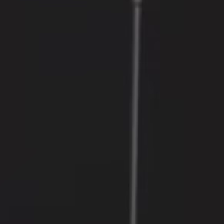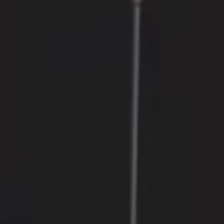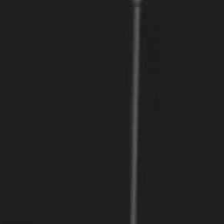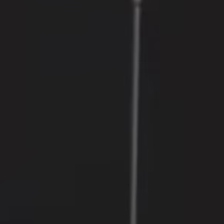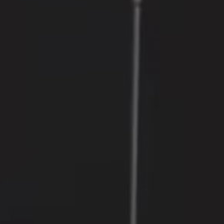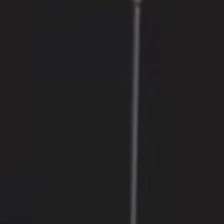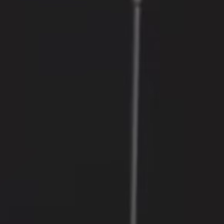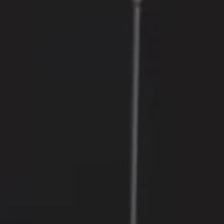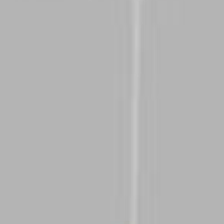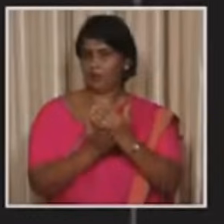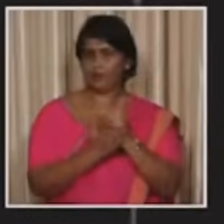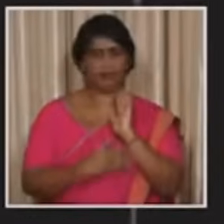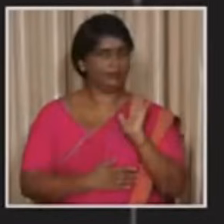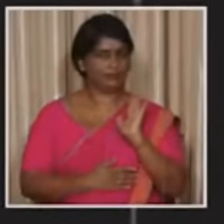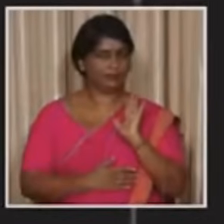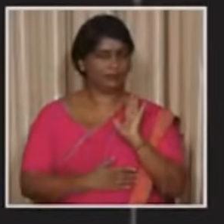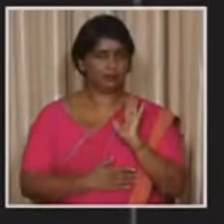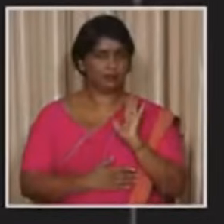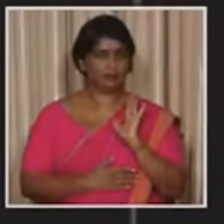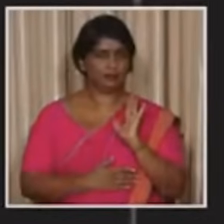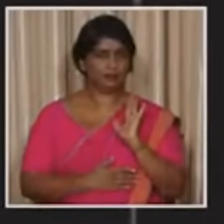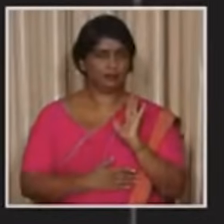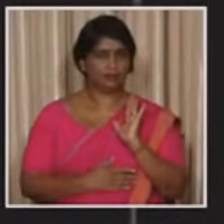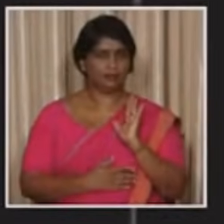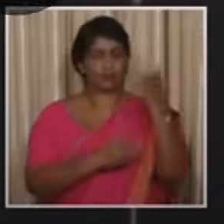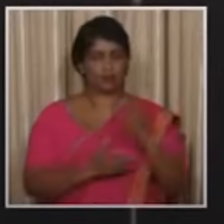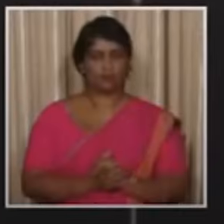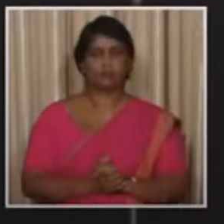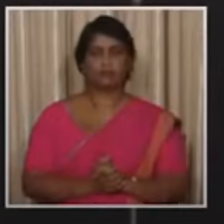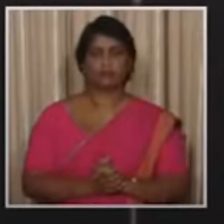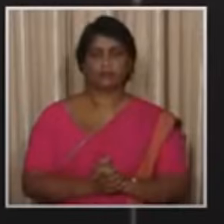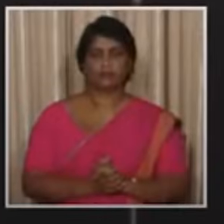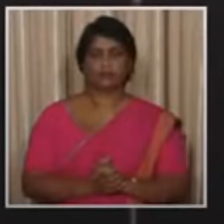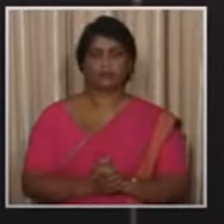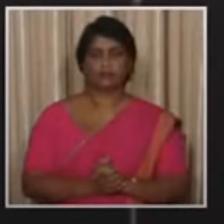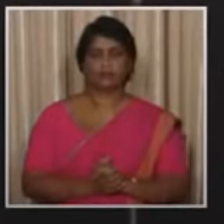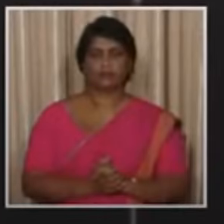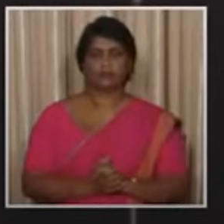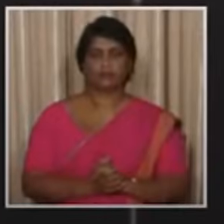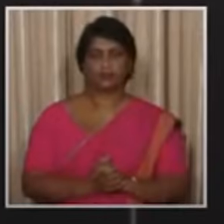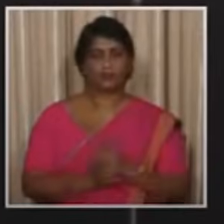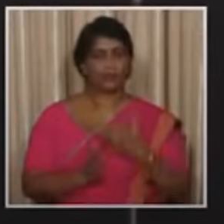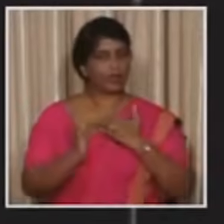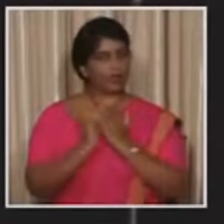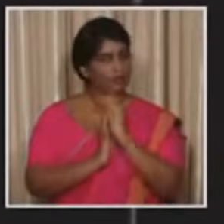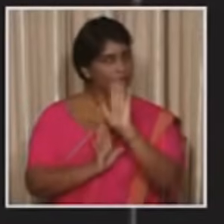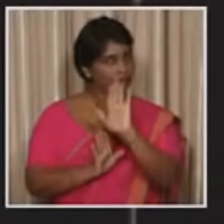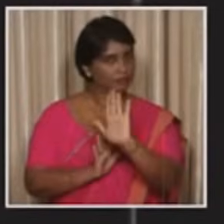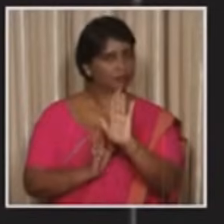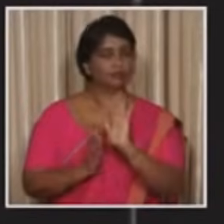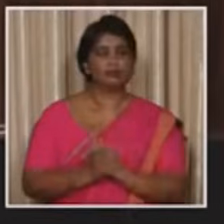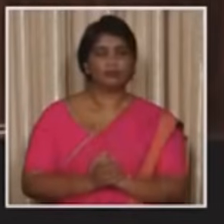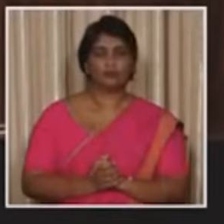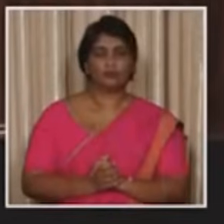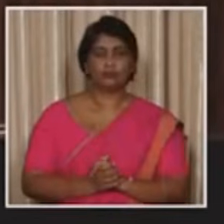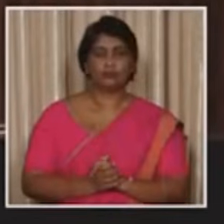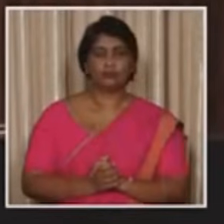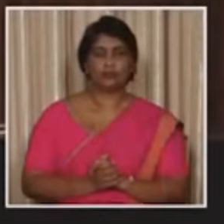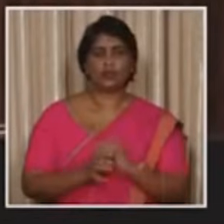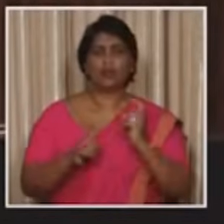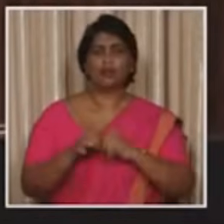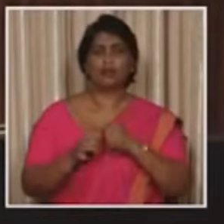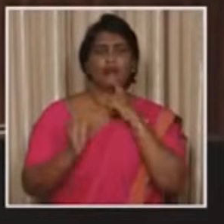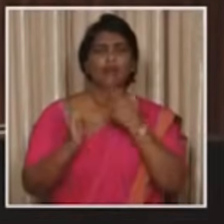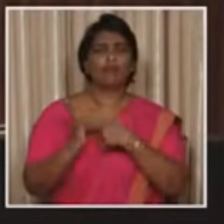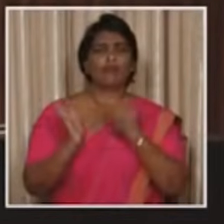ආයතනයක් නැහැ කරු කතානායකතුමා. එන්න ඔච්චර වටයක් යන්න. හරි. ඔව් මට වරප්‍රසාද ප්‍රශ්නෙට ඉඩ දෙන්න ගන්න. ඉතින් ඔබතුමාගේ වරප්‍රසාද ප්‍රශ්නේ නෙමෙයි ඉදිරිපත්